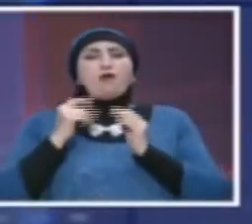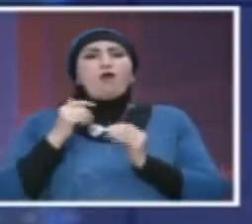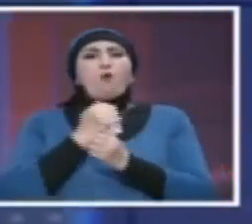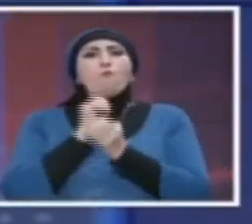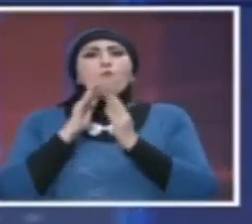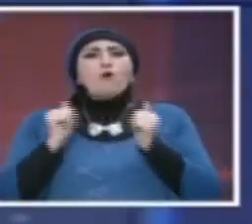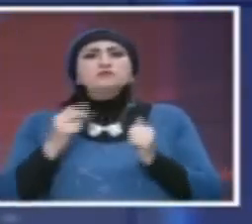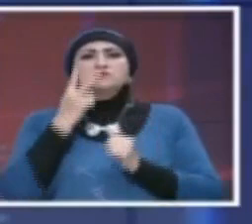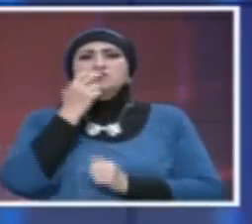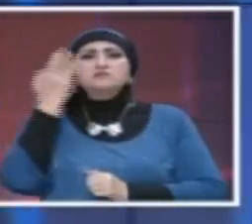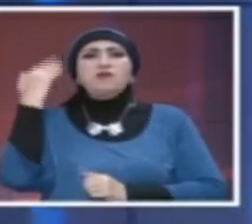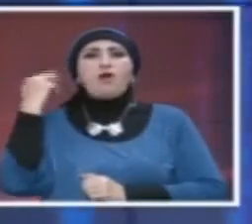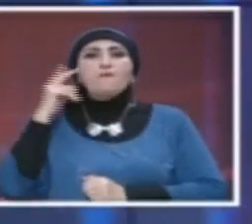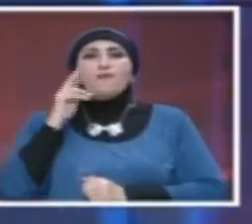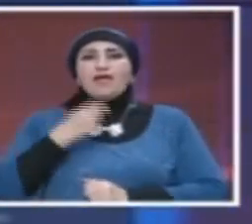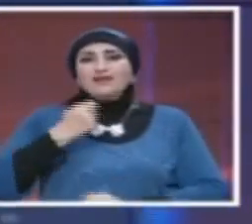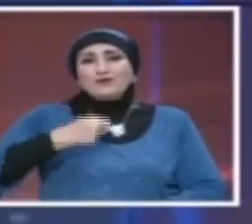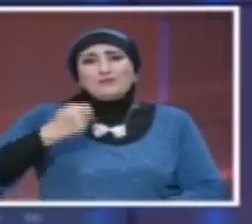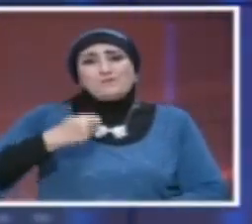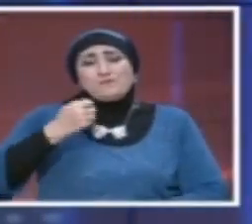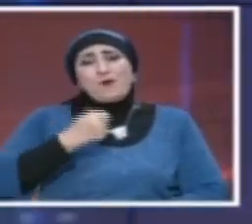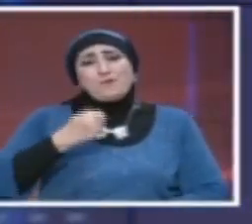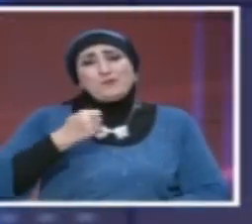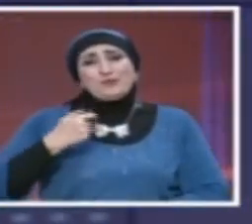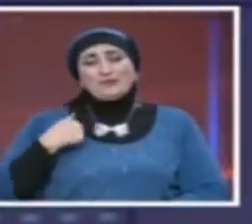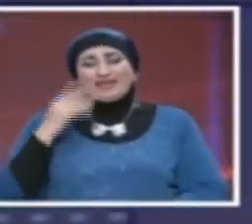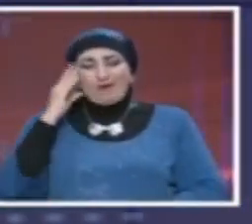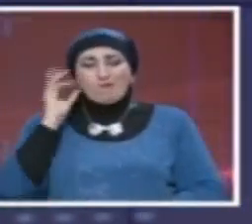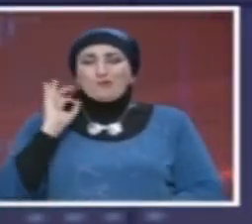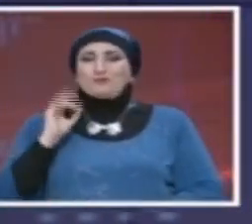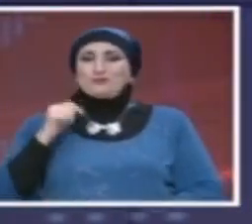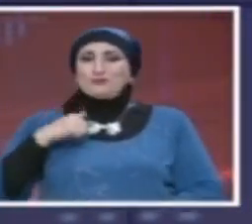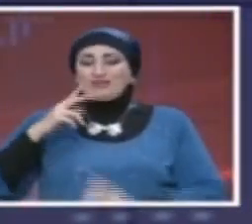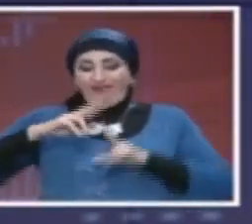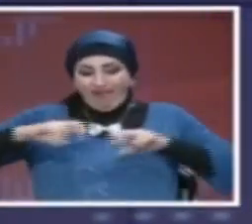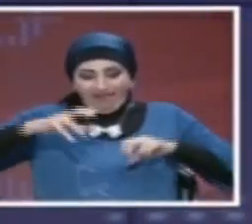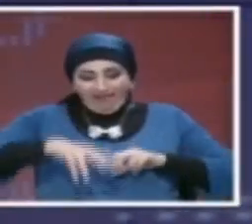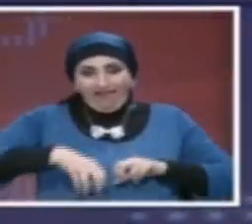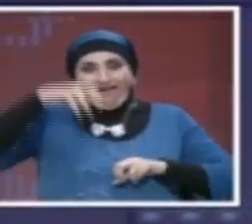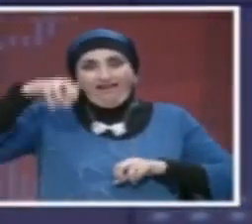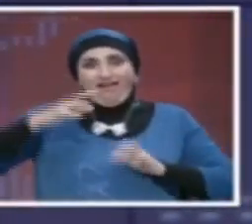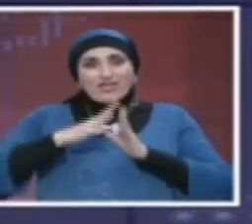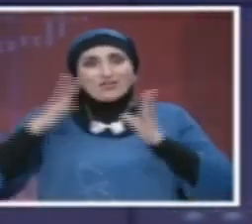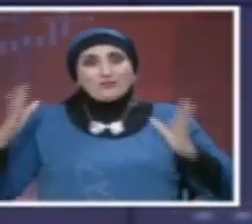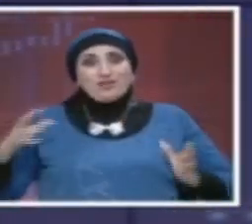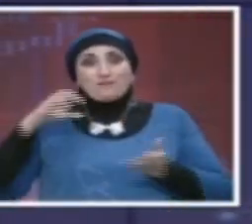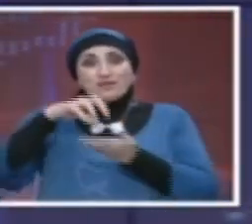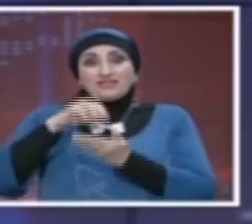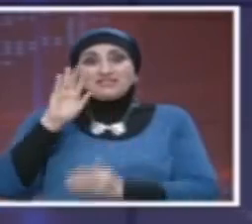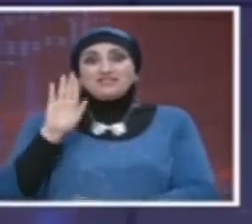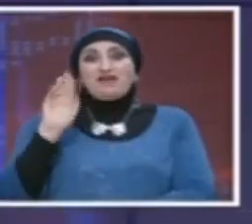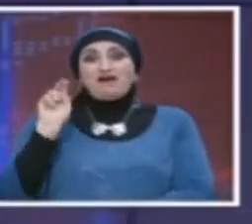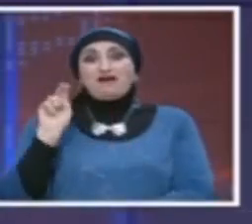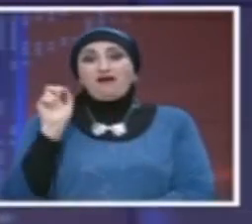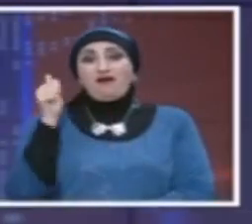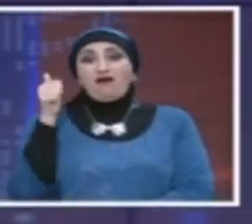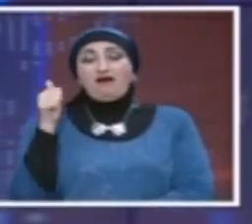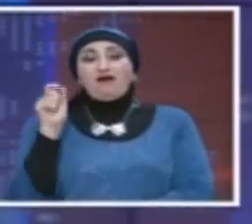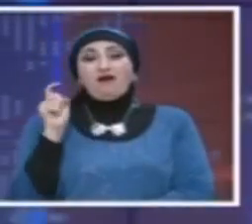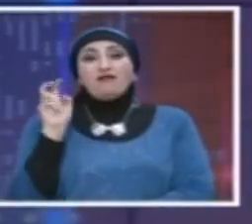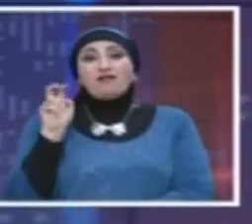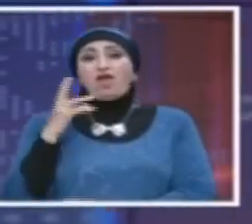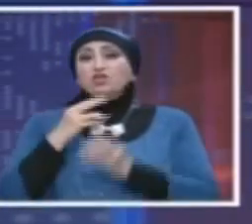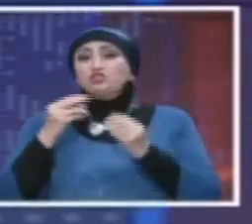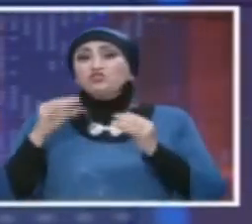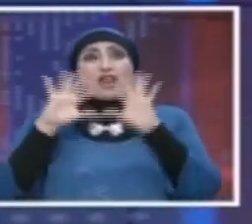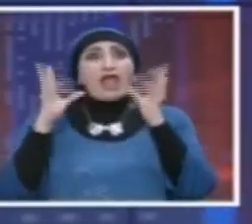بداية خالص التهنئة لبلدنا الحبيب، هذا الكشف الأثري الضخم في منطقة سقارة الذي تابعه